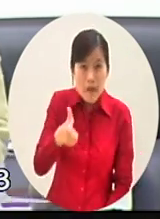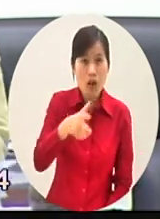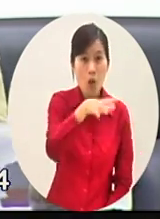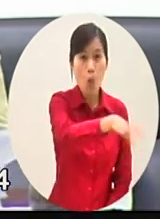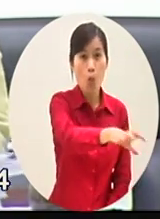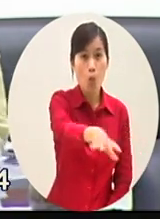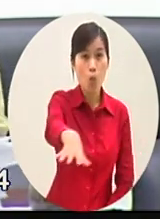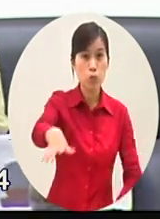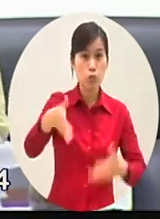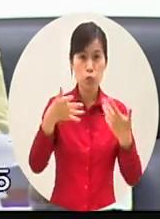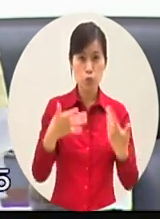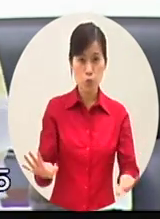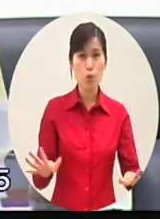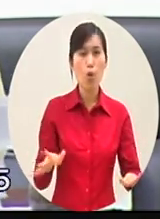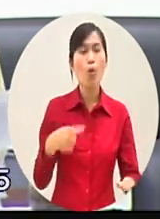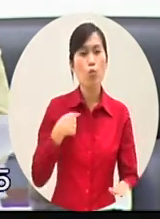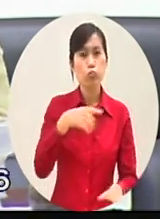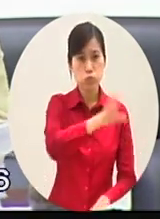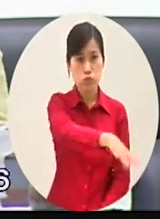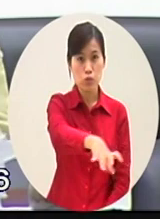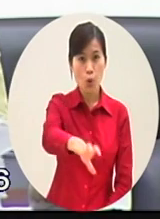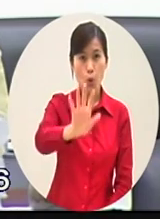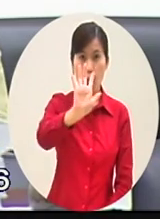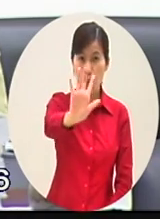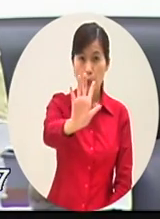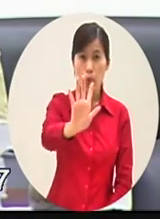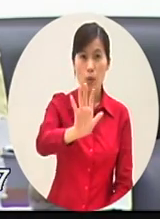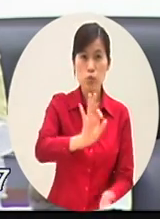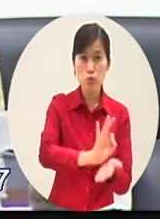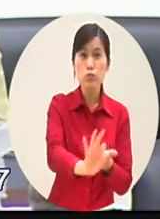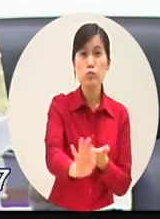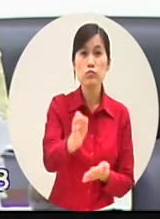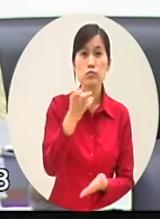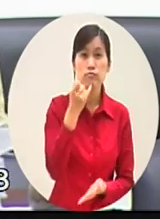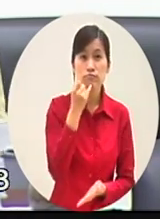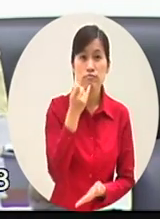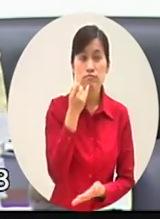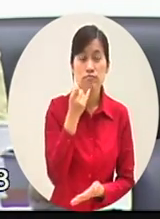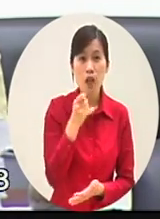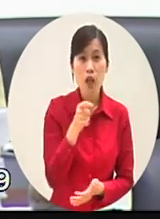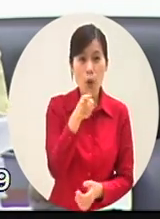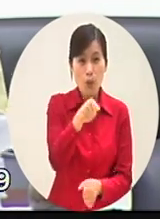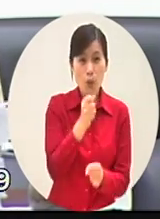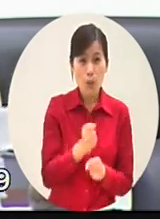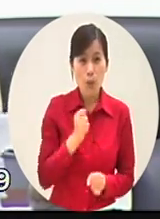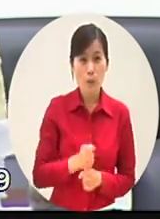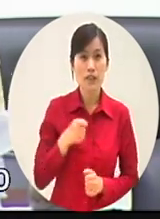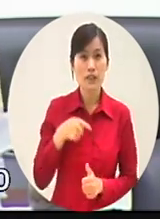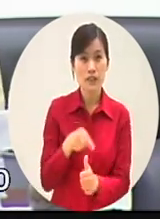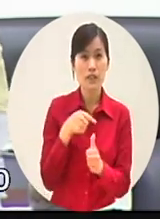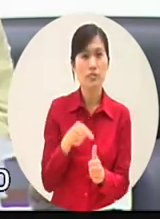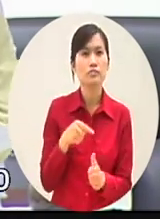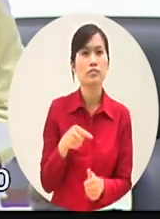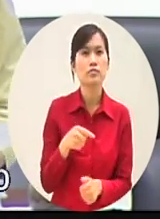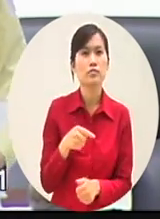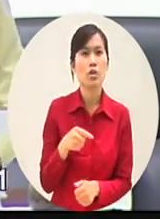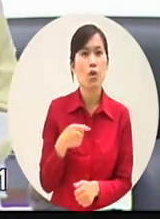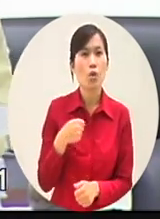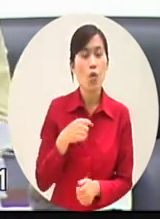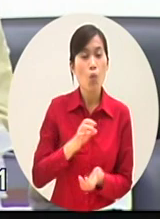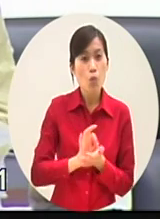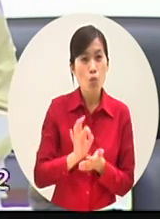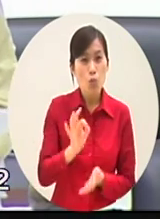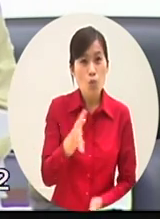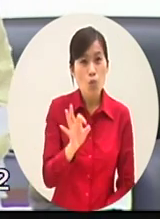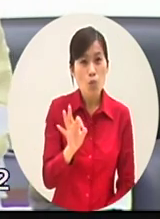都可以有场地齁来做这一个区块齁，我们就会是高雄第一。因为为什么现